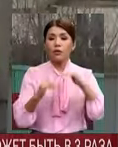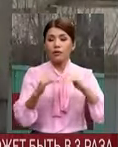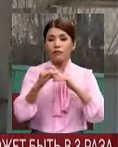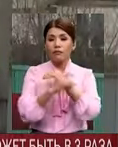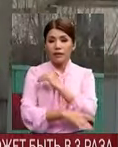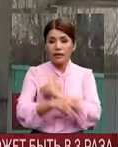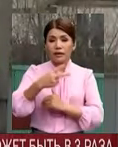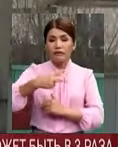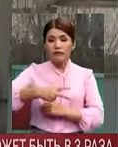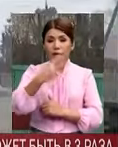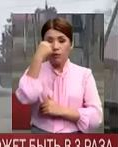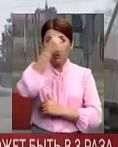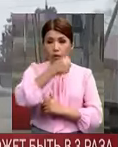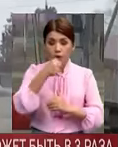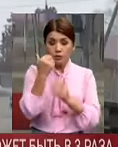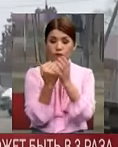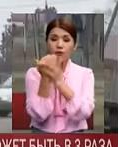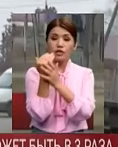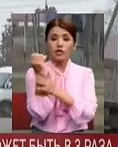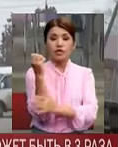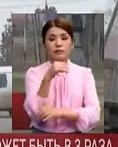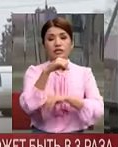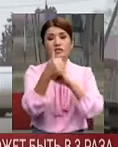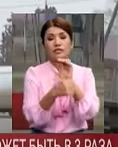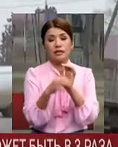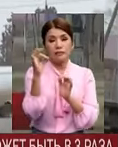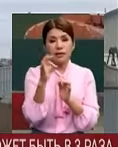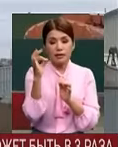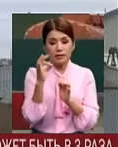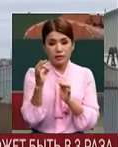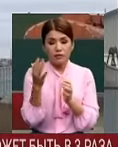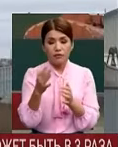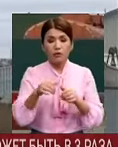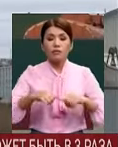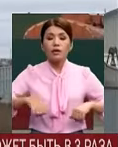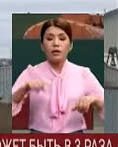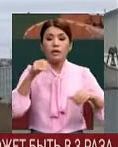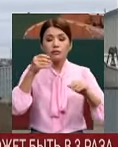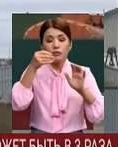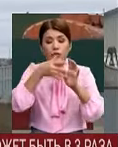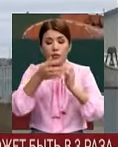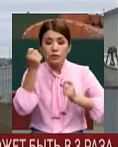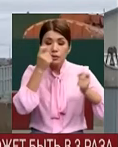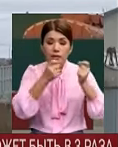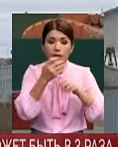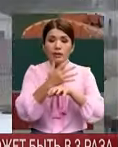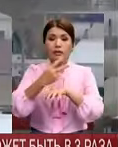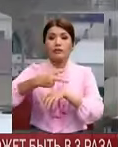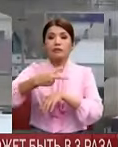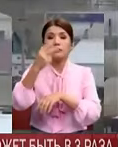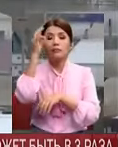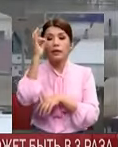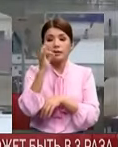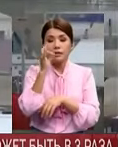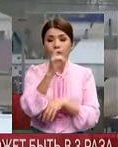Казахстане в 22-м значительно выше – 16%. К такому выводу эксперты пришли после проведения опроса. 23%